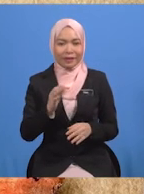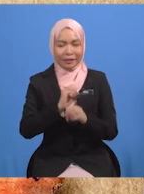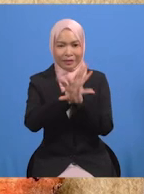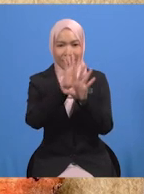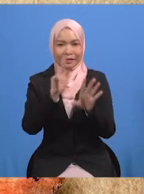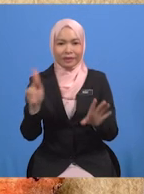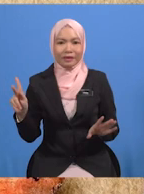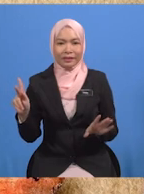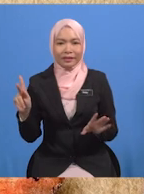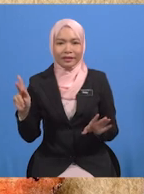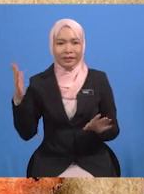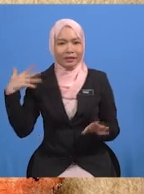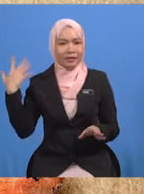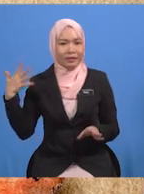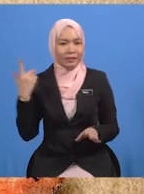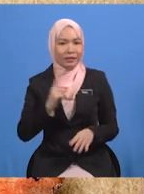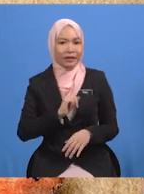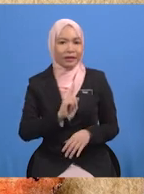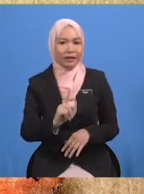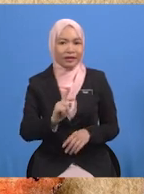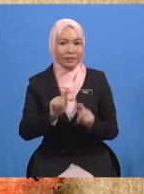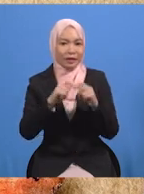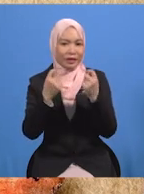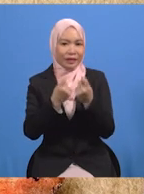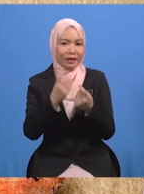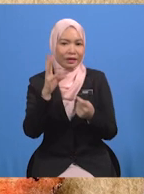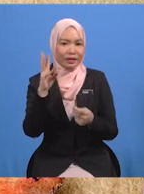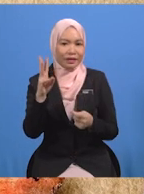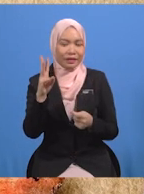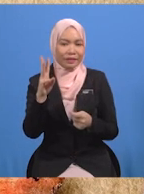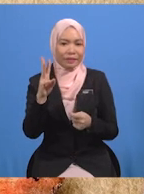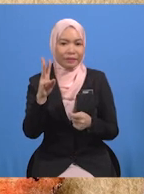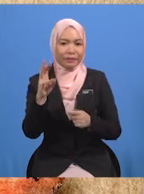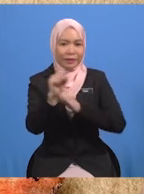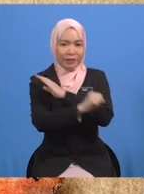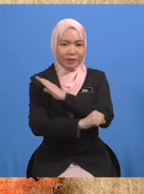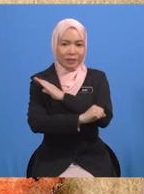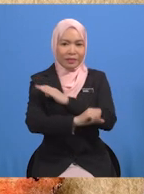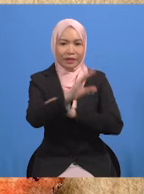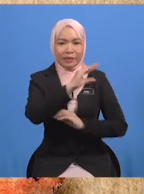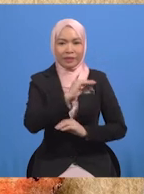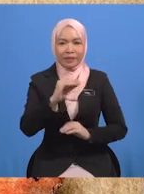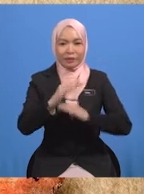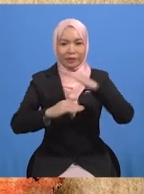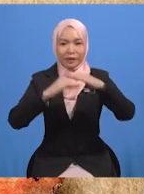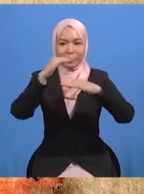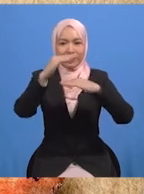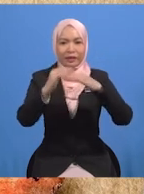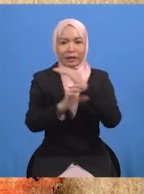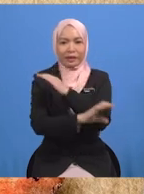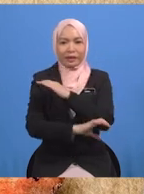sejarah Islam. Tajuk daripada tema 3 iaitu nasionalisme dan pembentukan negara